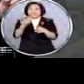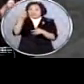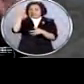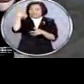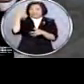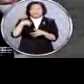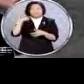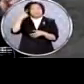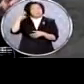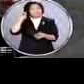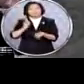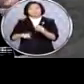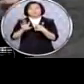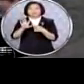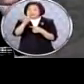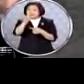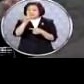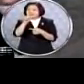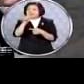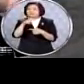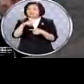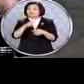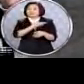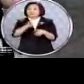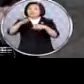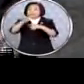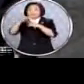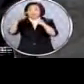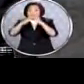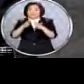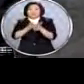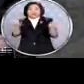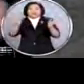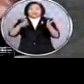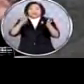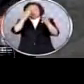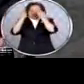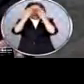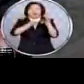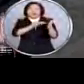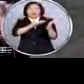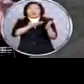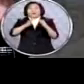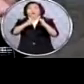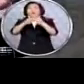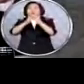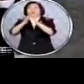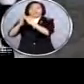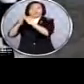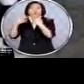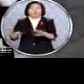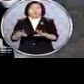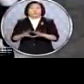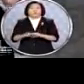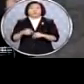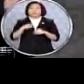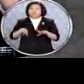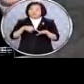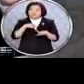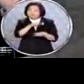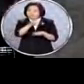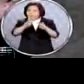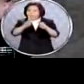该没有限制的去让农舍开放。我们今天看到了很多这些土地的